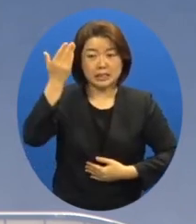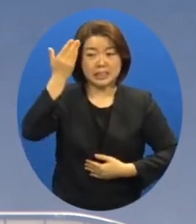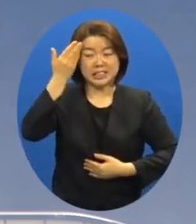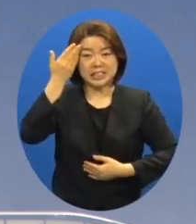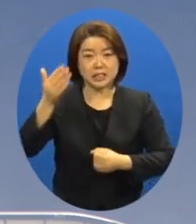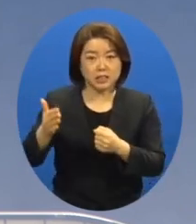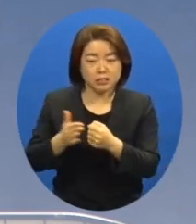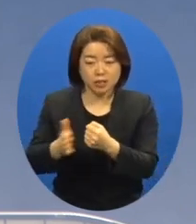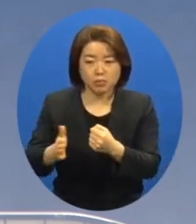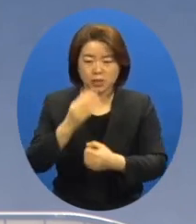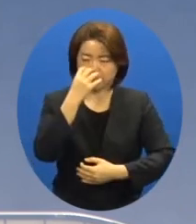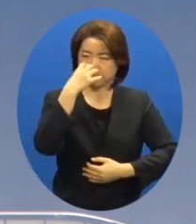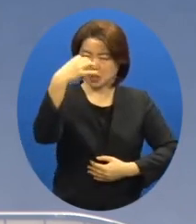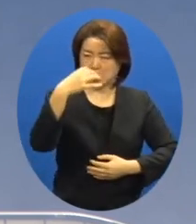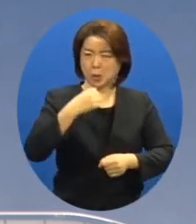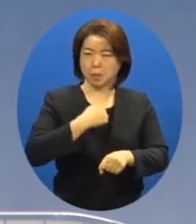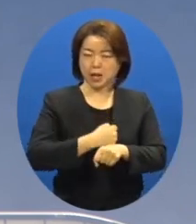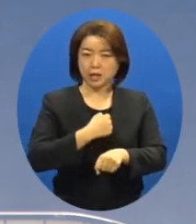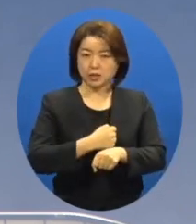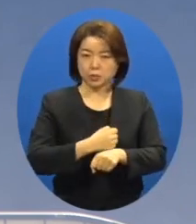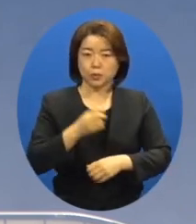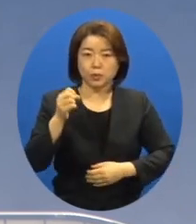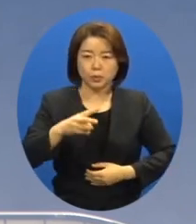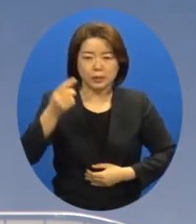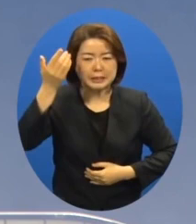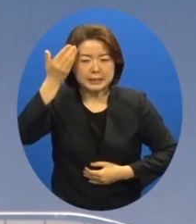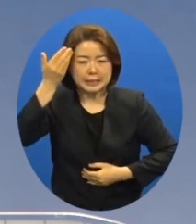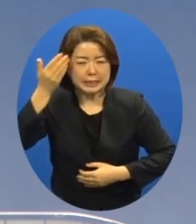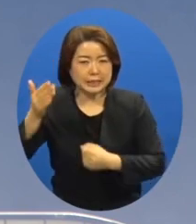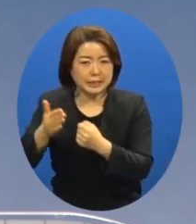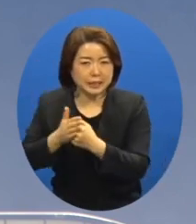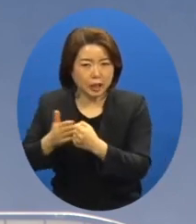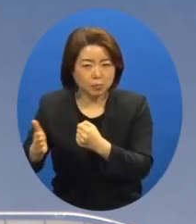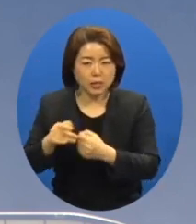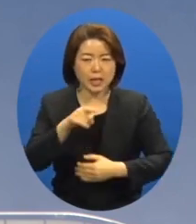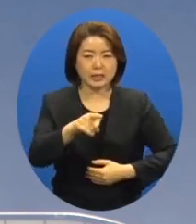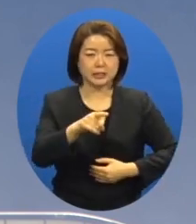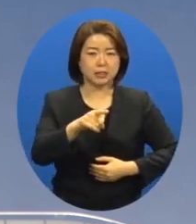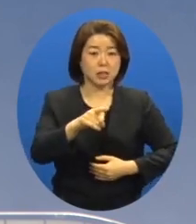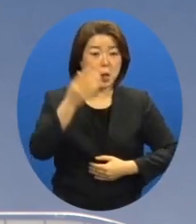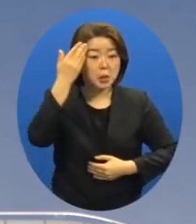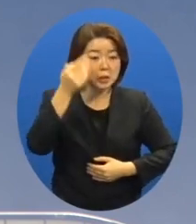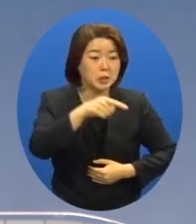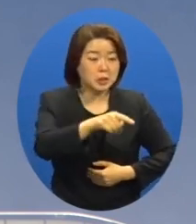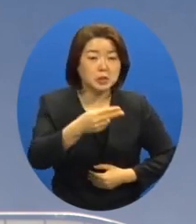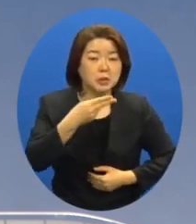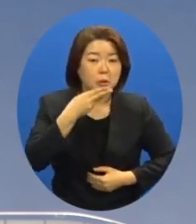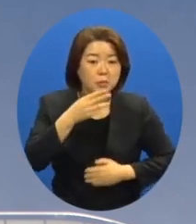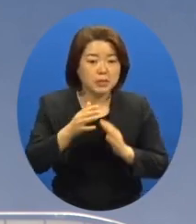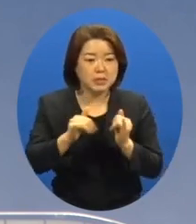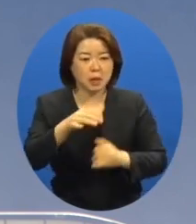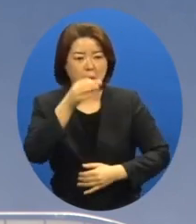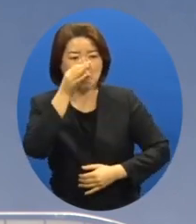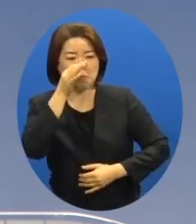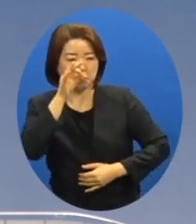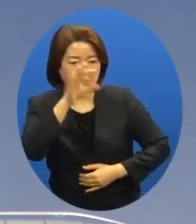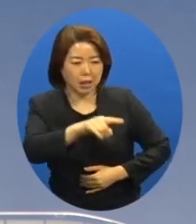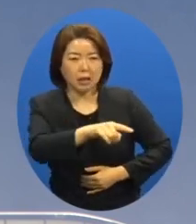때문에 교만해지고 그 지식 때문에 그런 지식이 없는 사람을 무시하는 일이